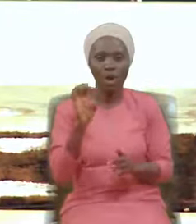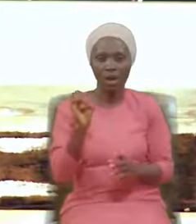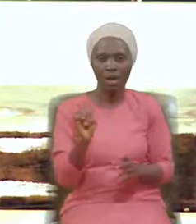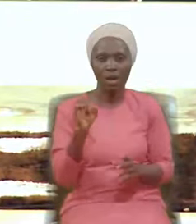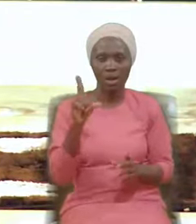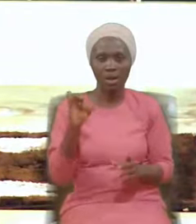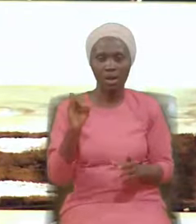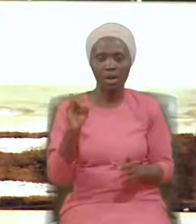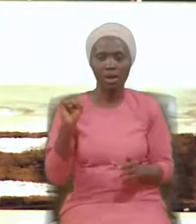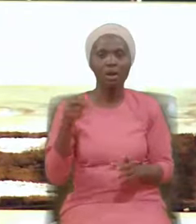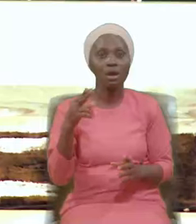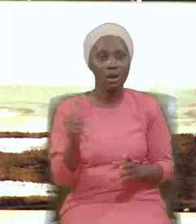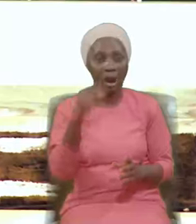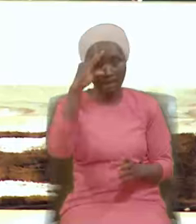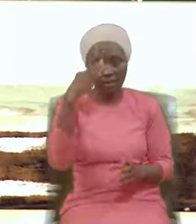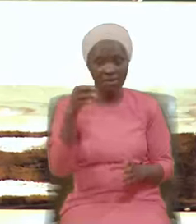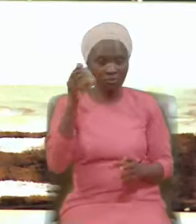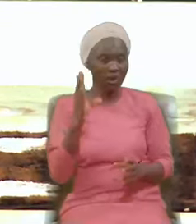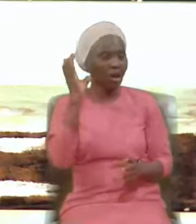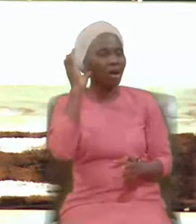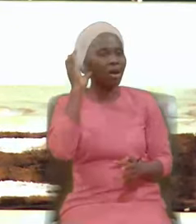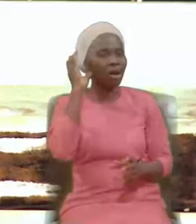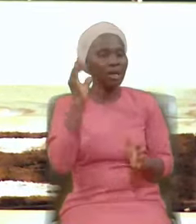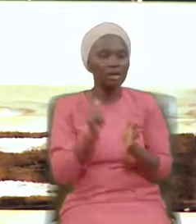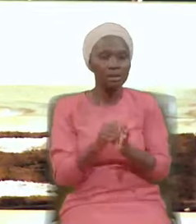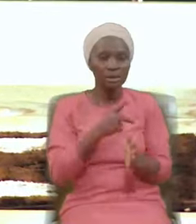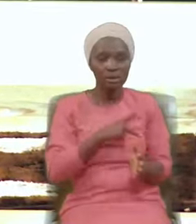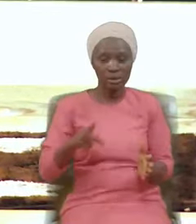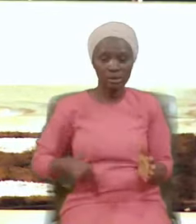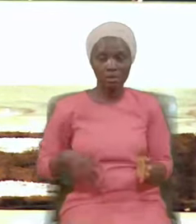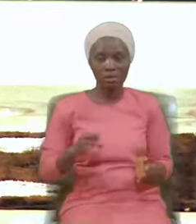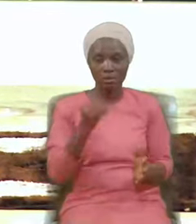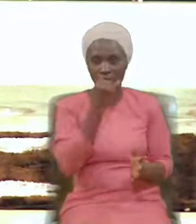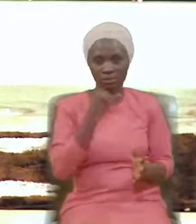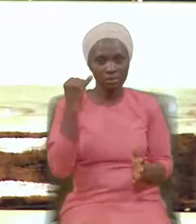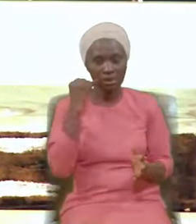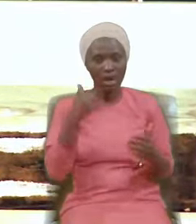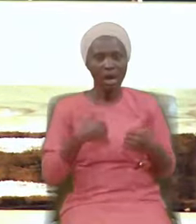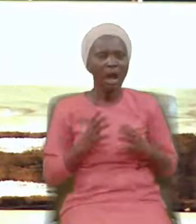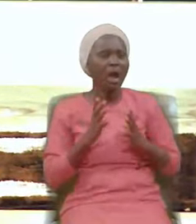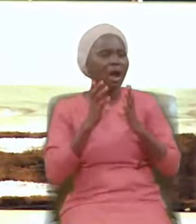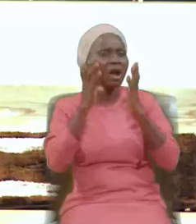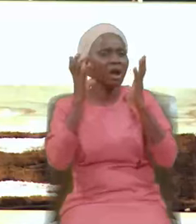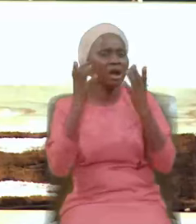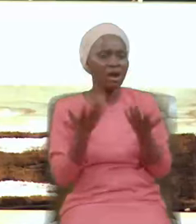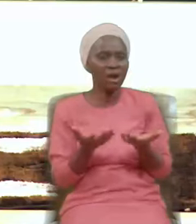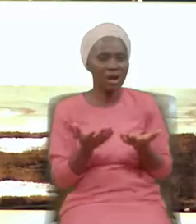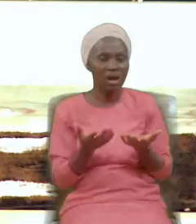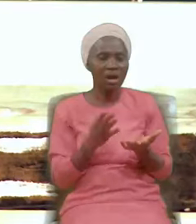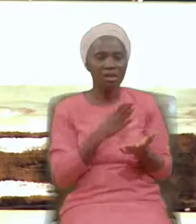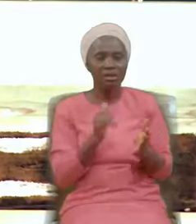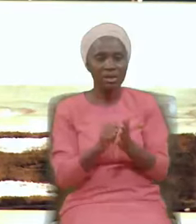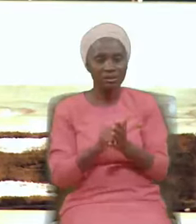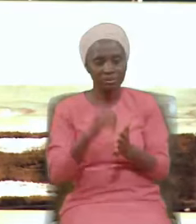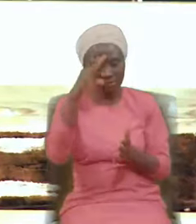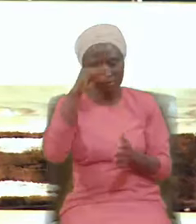Lorsqu'Élisée, homme de Dieu, apprit que le roi d'Israël avait déchiré ses vêtements, il